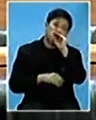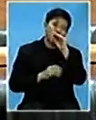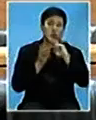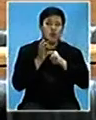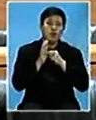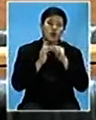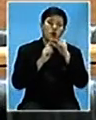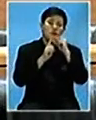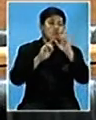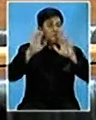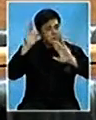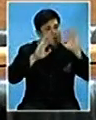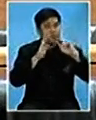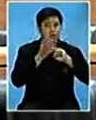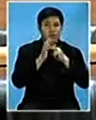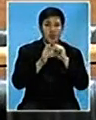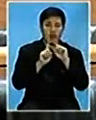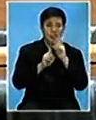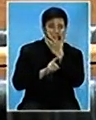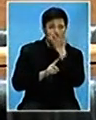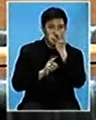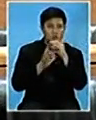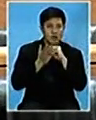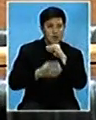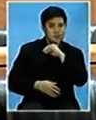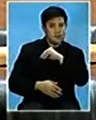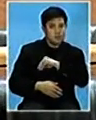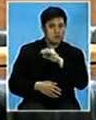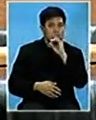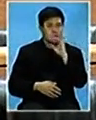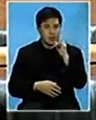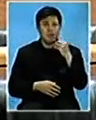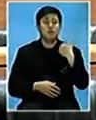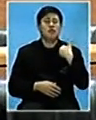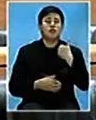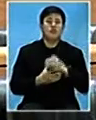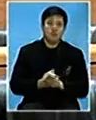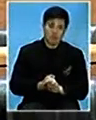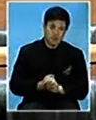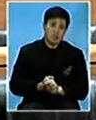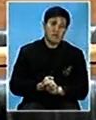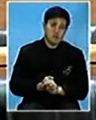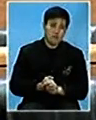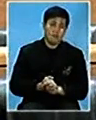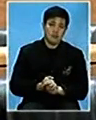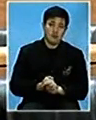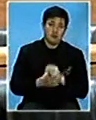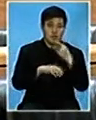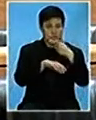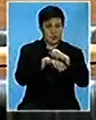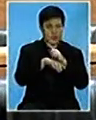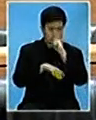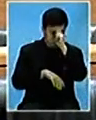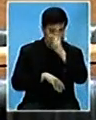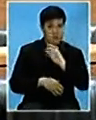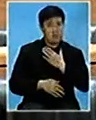ช้คำว่าประชาธิปไตยบังหน้าเพื่อประโยชน์บางกรณีบางเรื่องบางราวเท่านั้นท่านประธานที่เคารพครับ